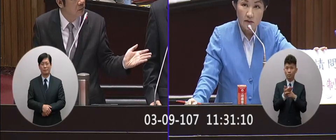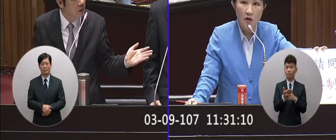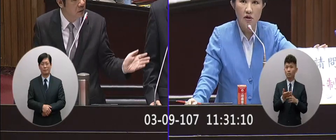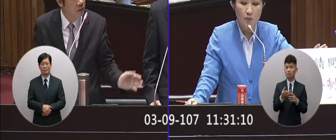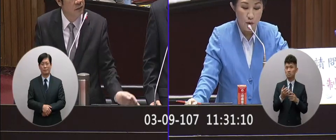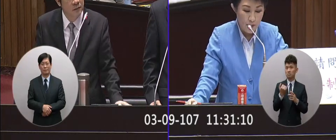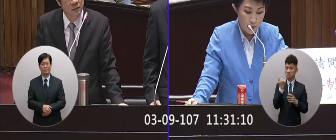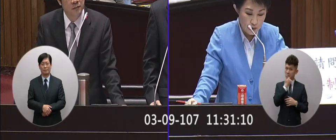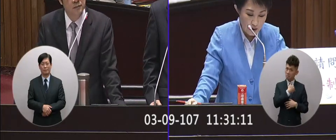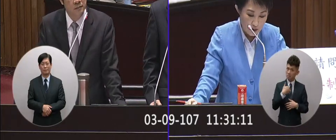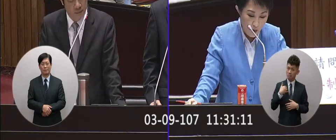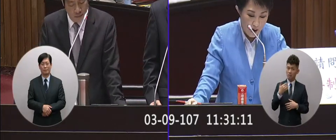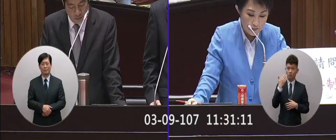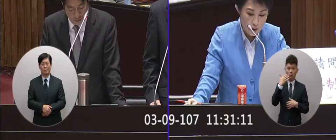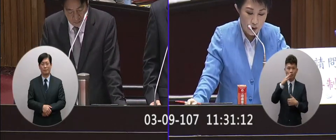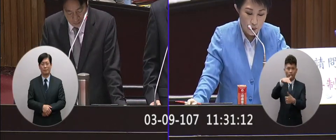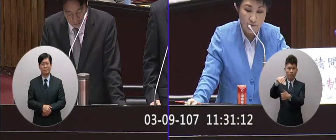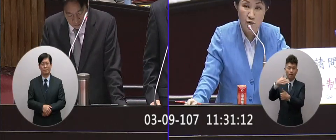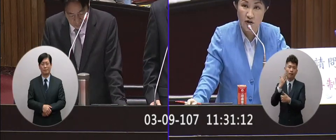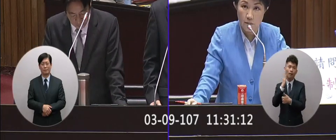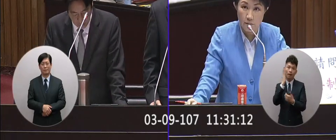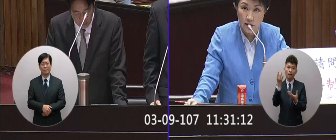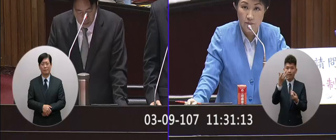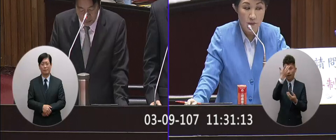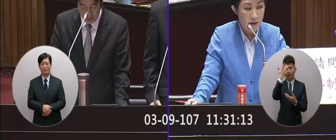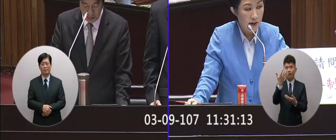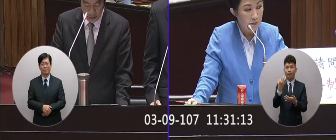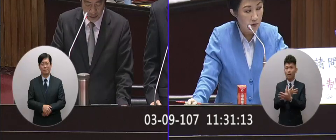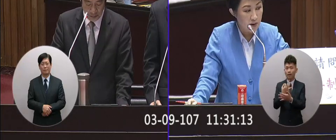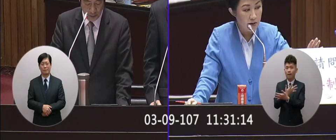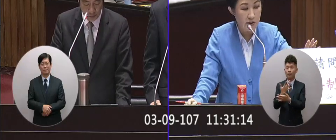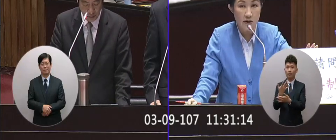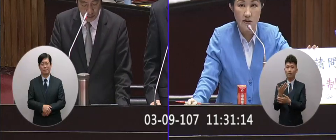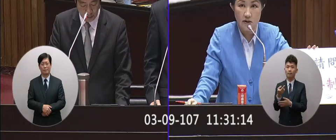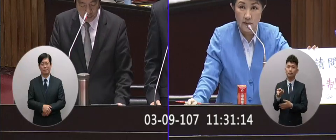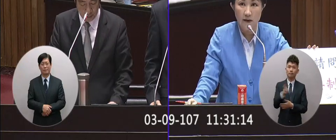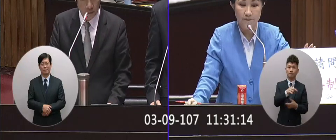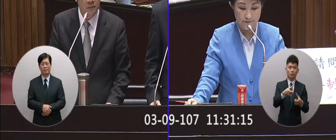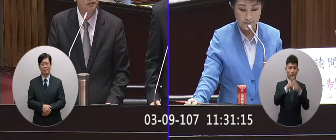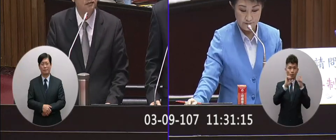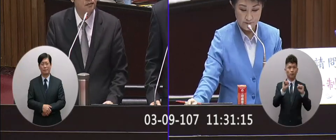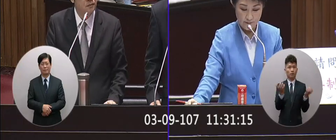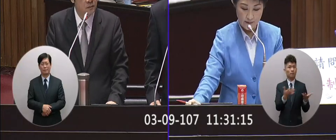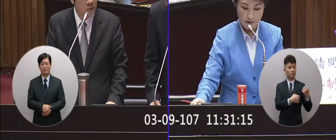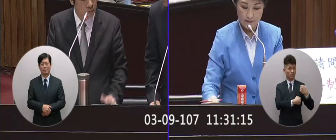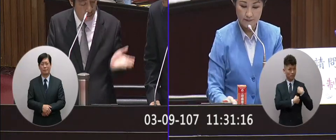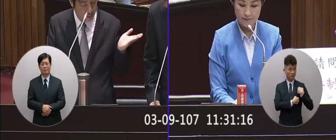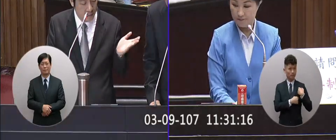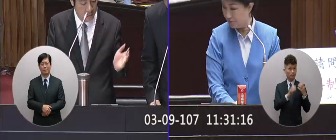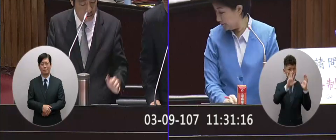能到时募兵不顺利的话就会恢复征兵？那目前的情形是怎么样？